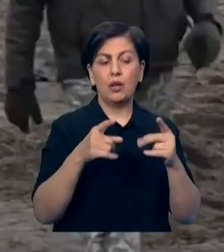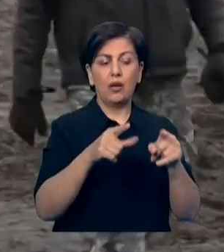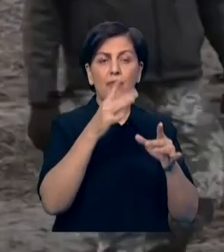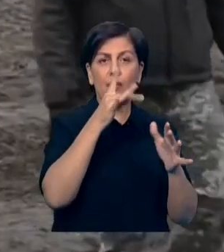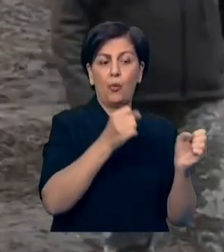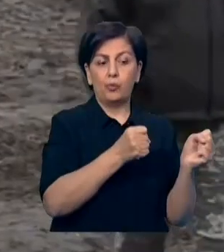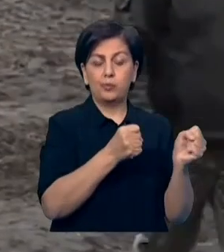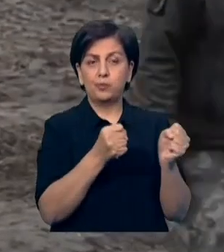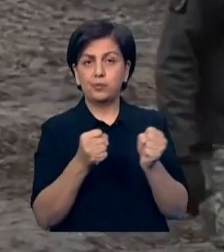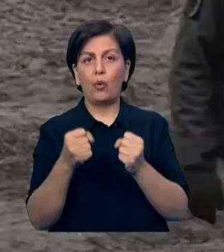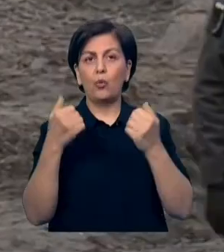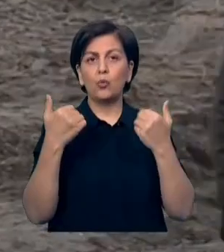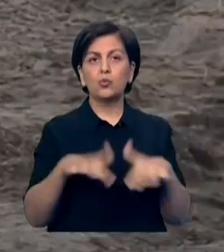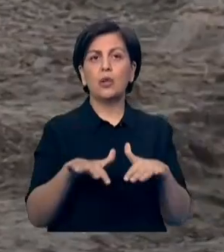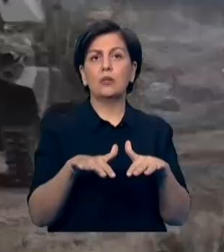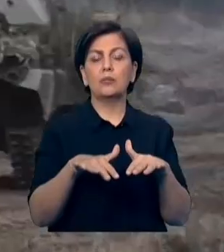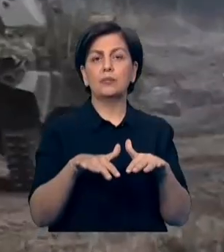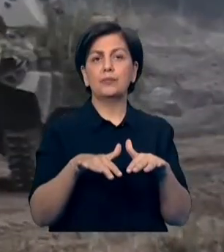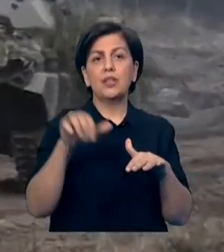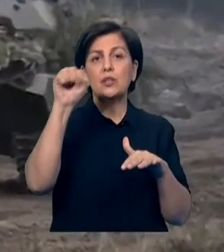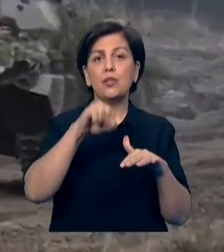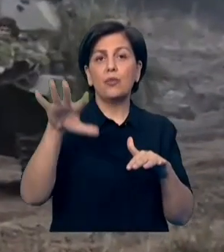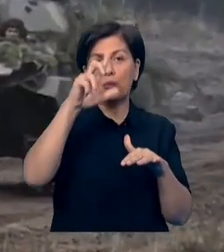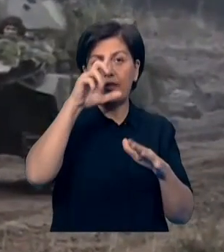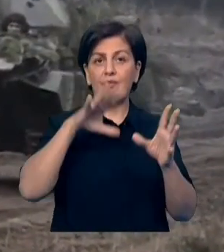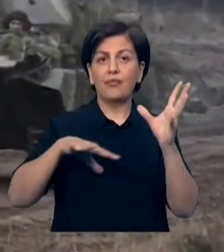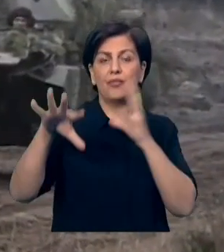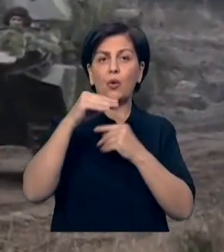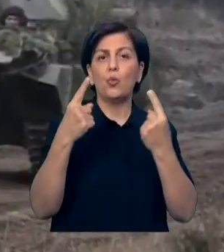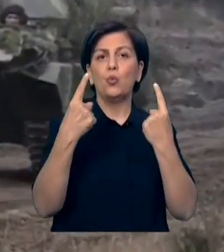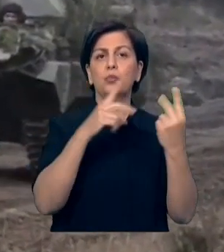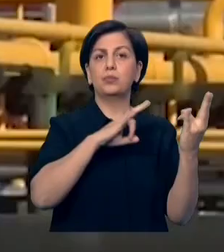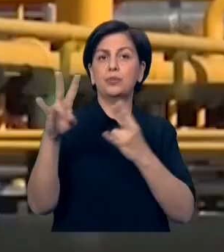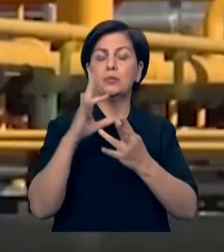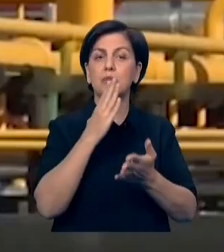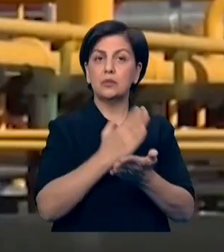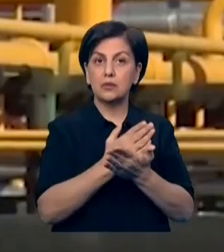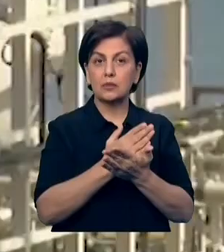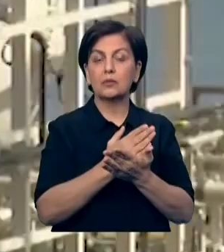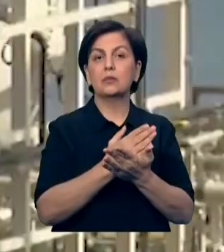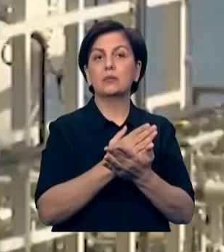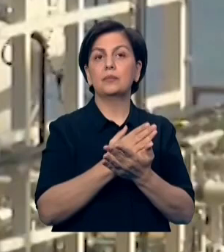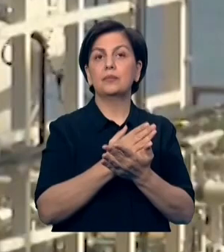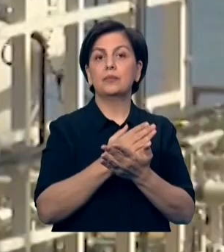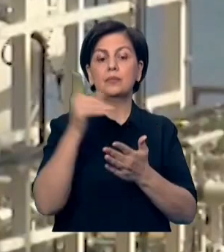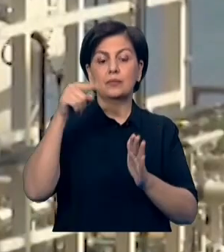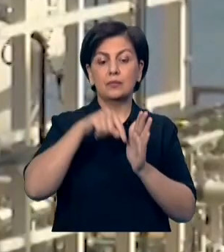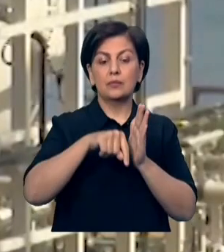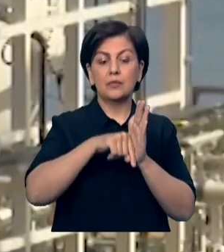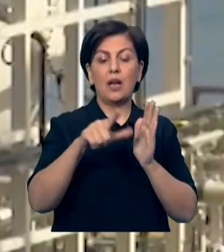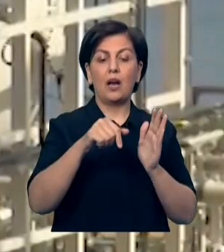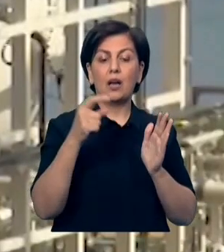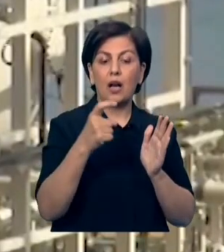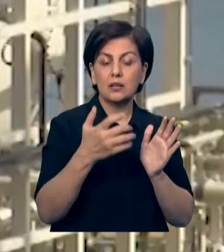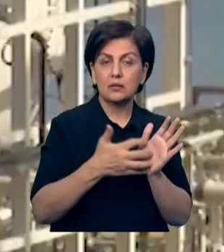müddətinin uzanması münaqişə tərəfləri ilə yanaşı Avropa ölkələrinə də böyük təsir göstərir. Bu da ittifaq ərazisində təbii qaz təchizatı,